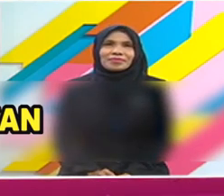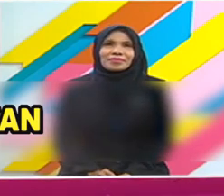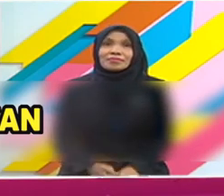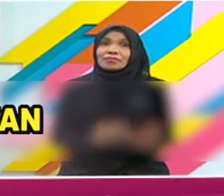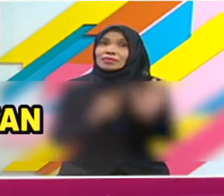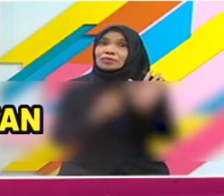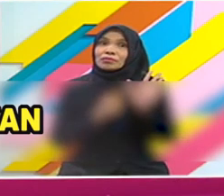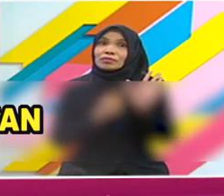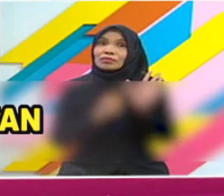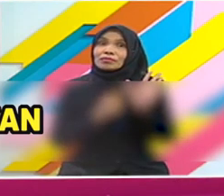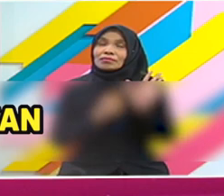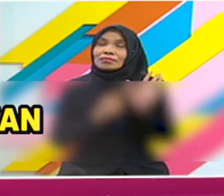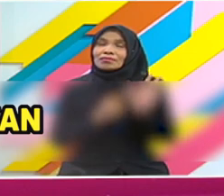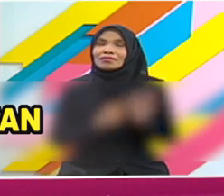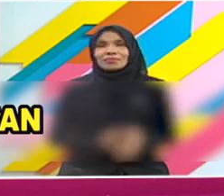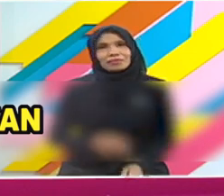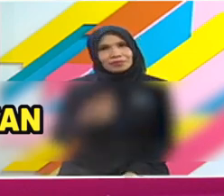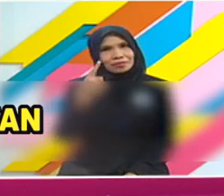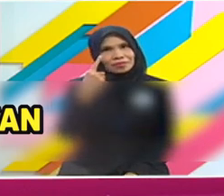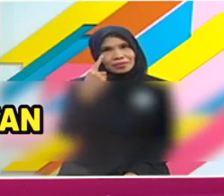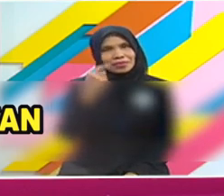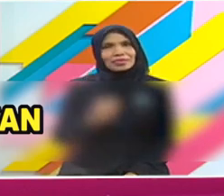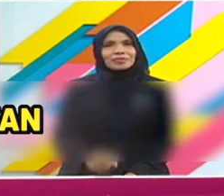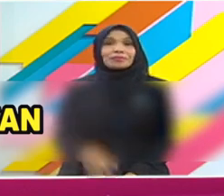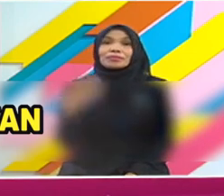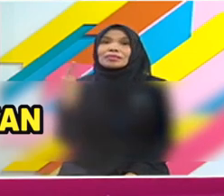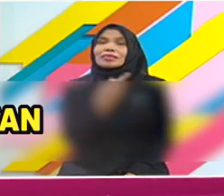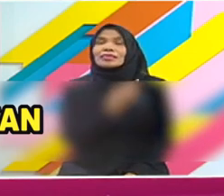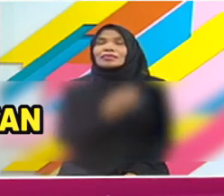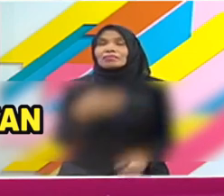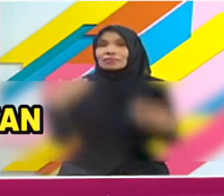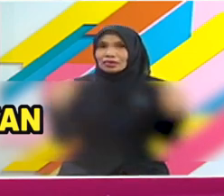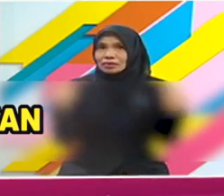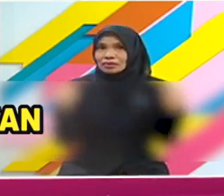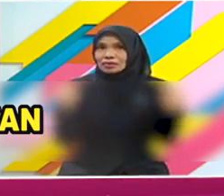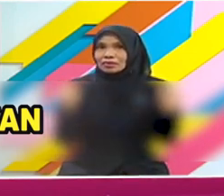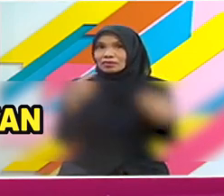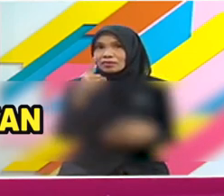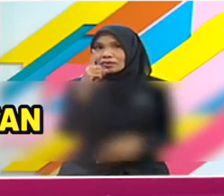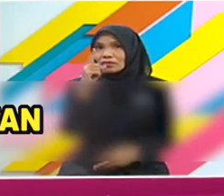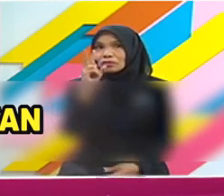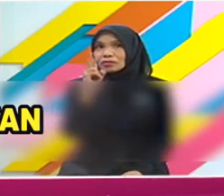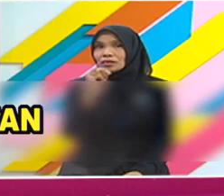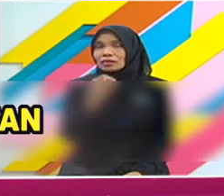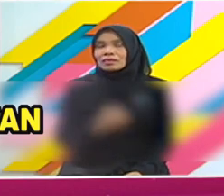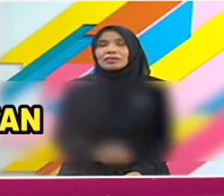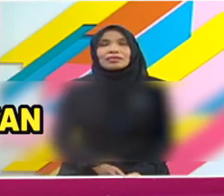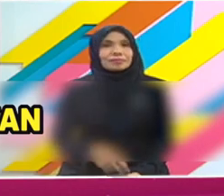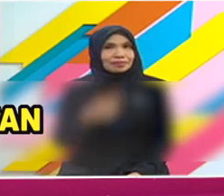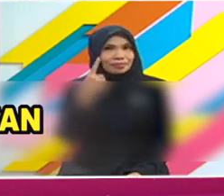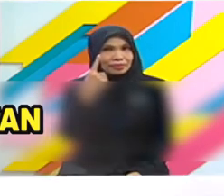kelima. Mata. Gambar. Mata. Kita ada berapa mata? Kita ada sepasang mata. Bagus, Kak Rina. Okey, ini